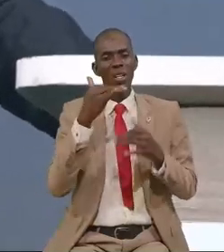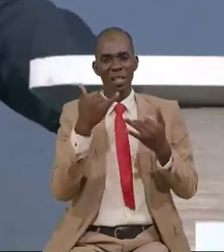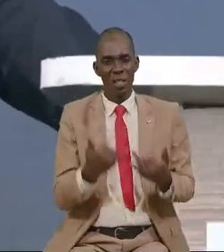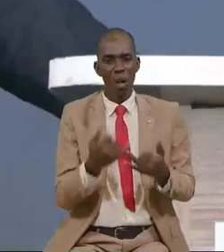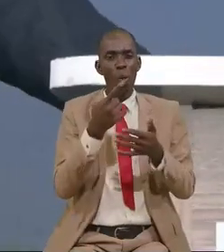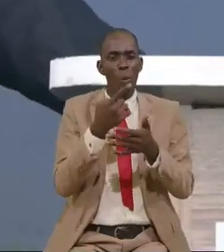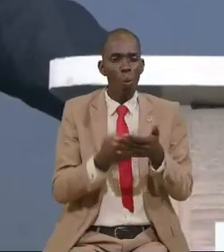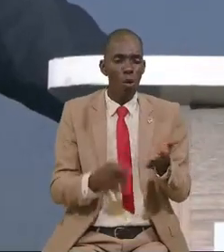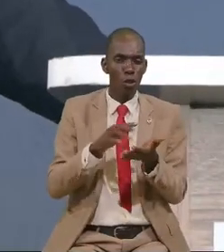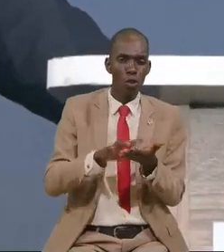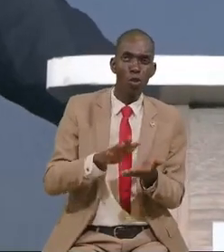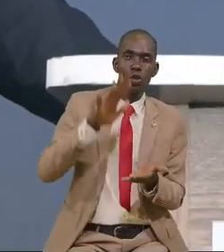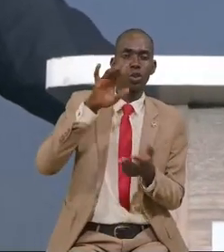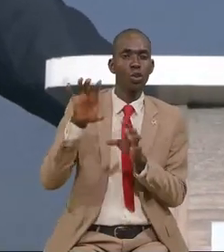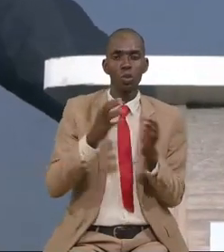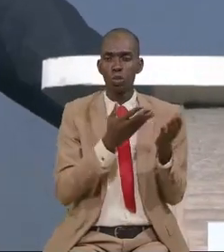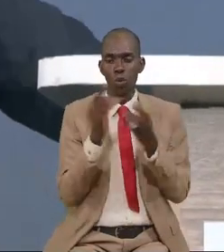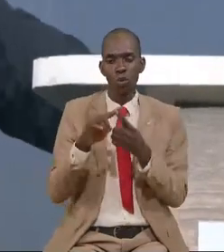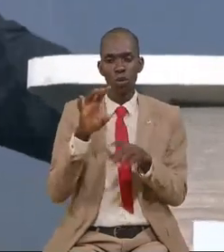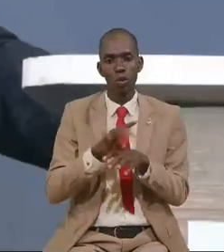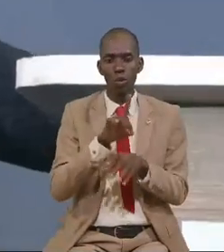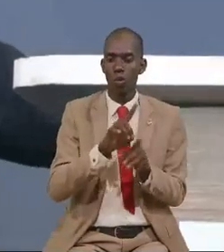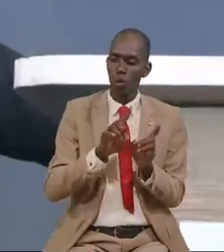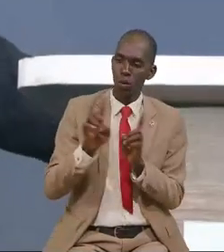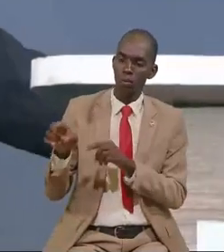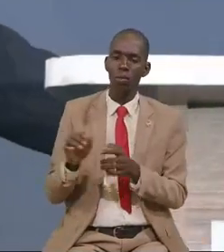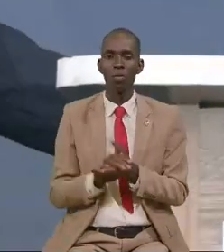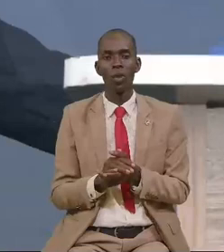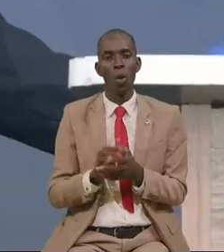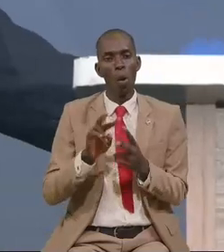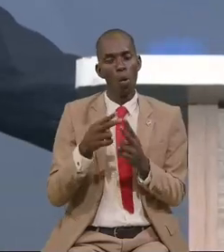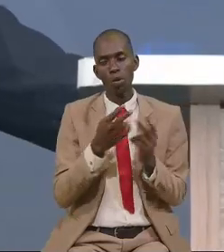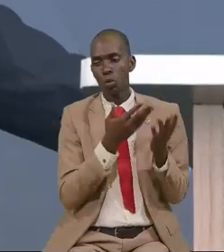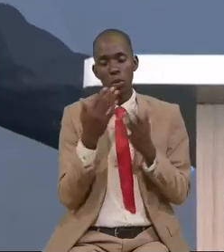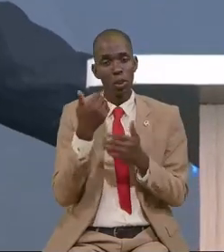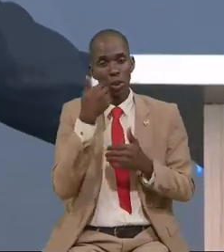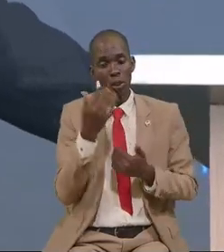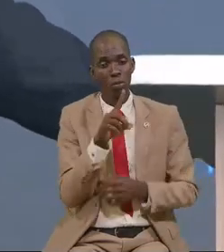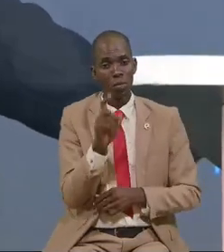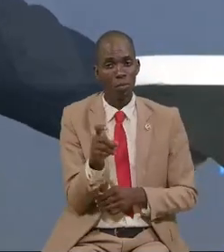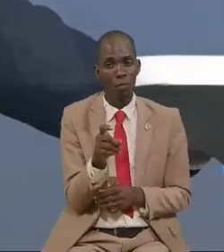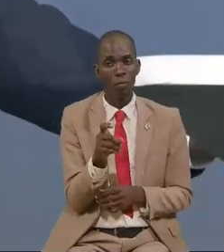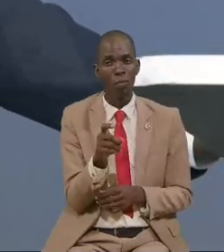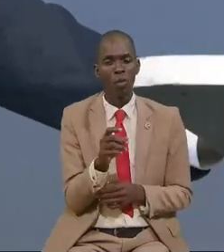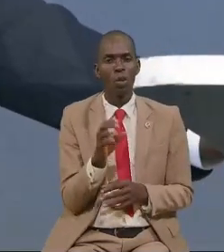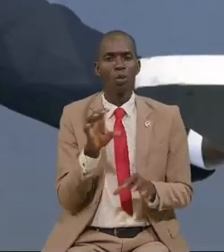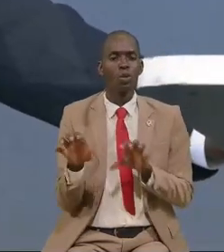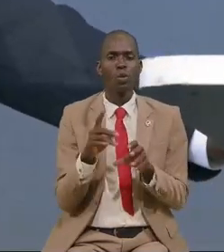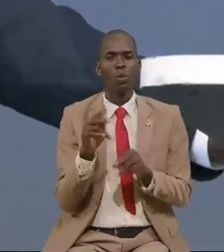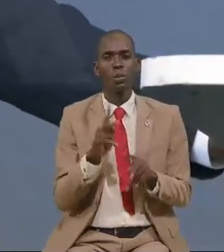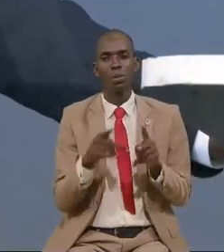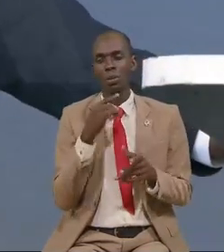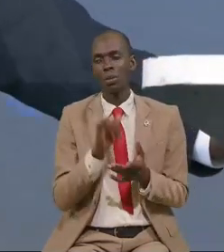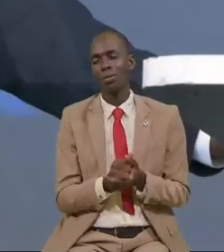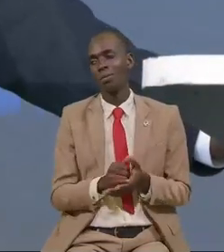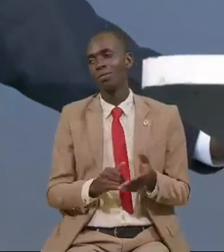l'Église que tu fréquentes? Ou tu apportes la honte? Ou bien ils disent, vous savez,